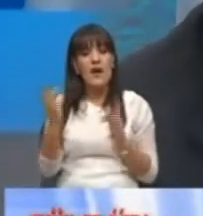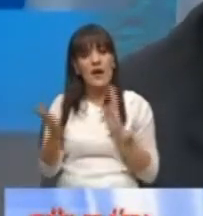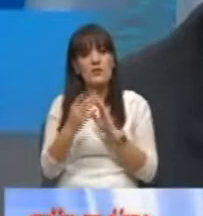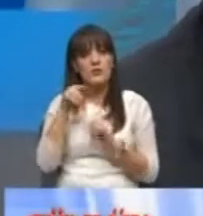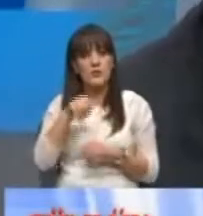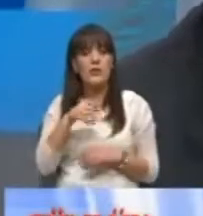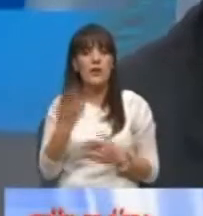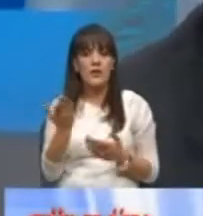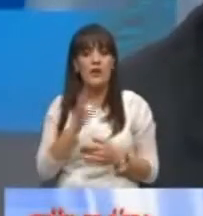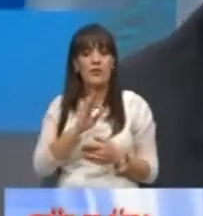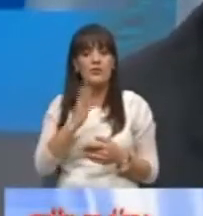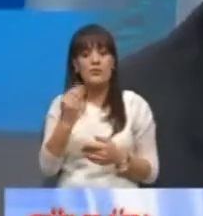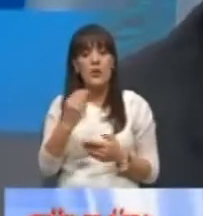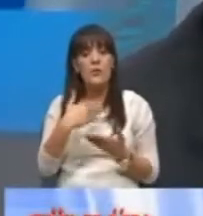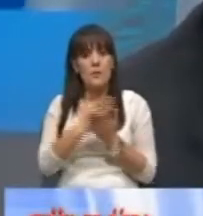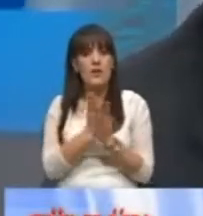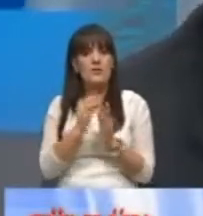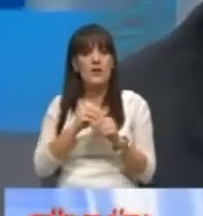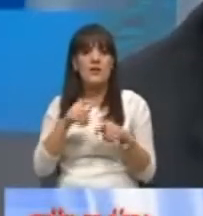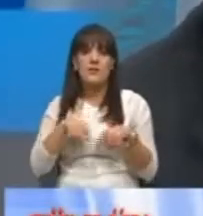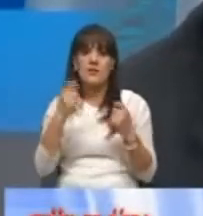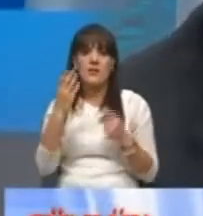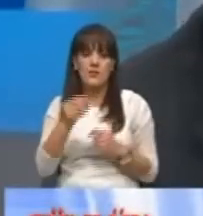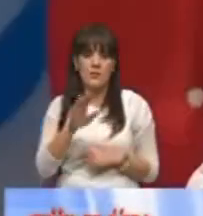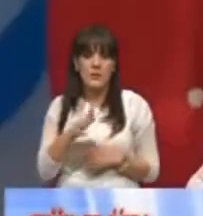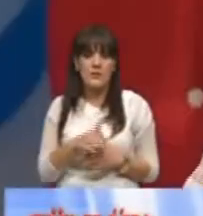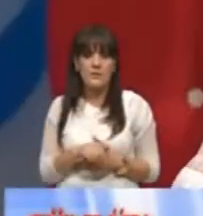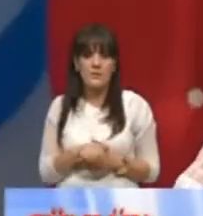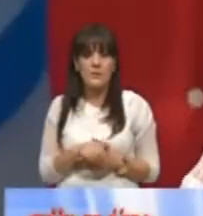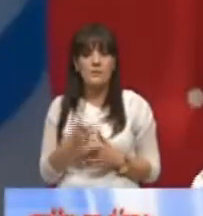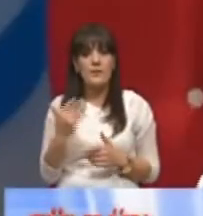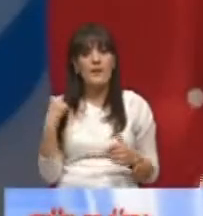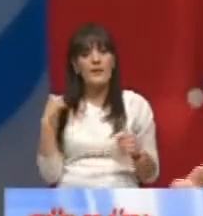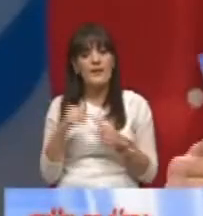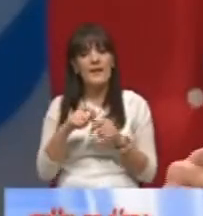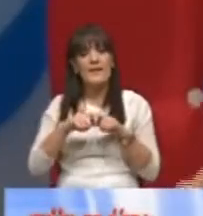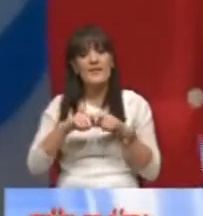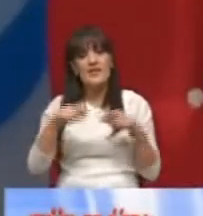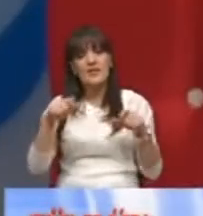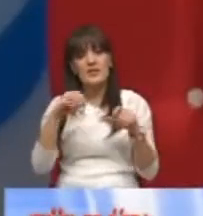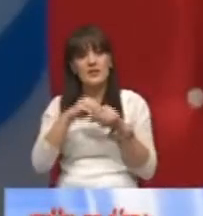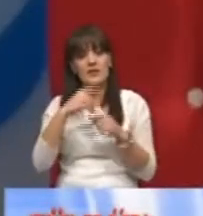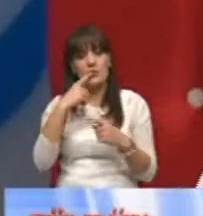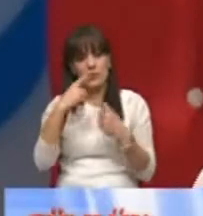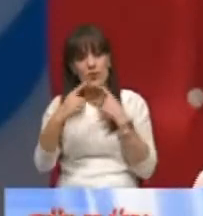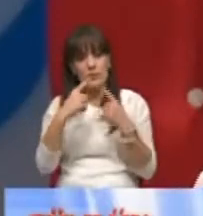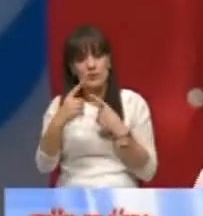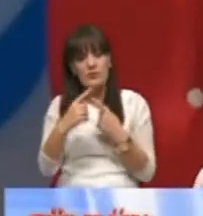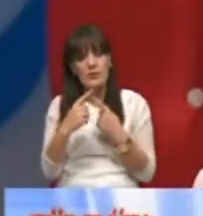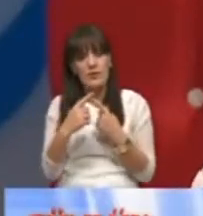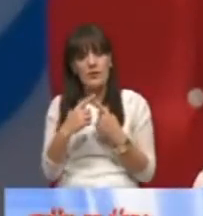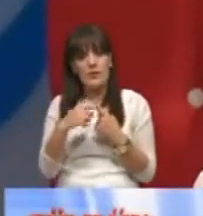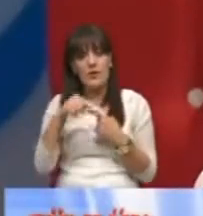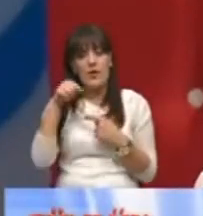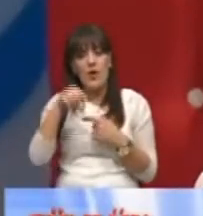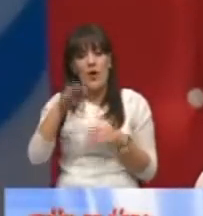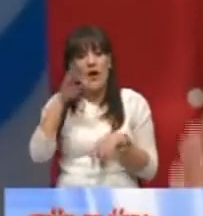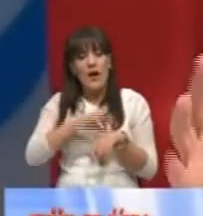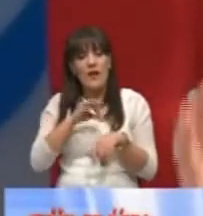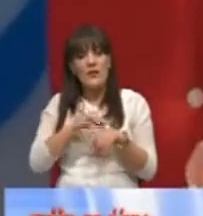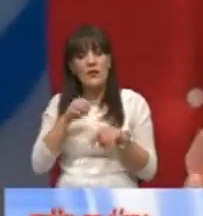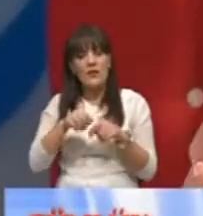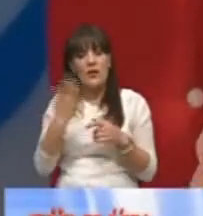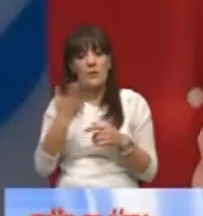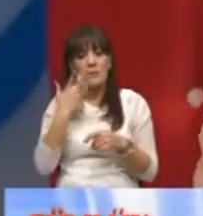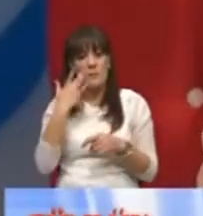budur. Yani evet, çok parçalı kırıklar olabilir. Olabilir. Peki tekrar çıka dönersek, o anda, o durumda